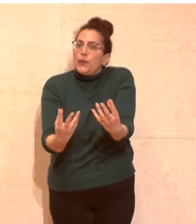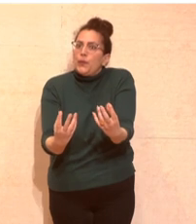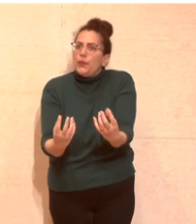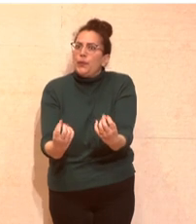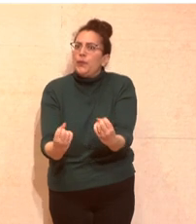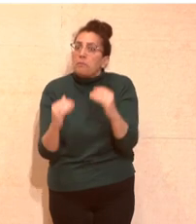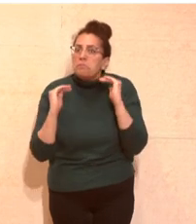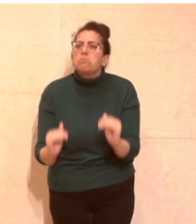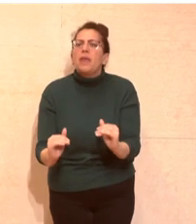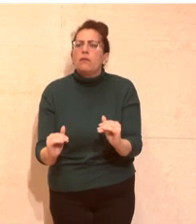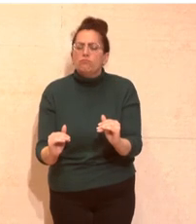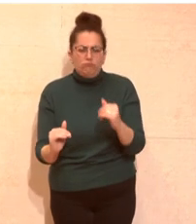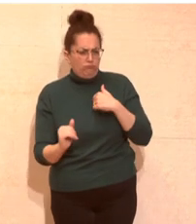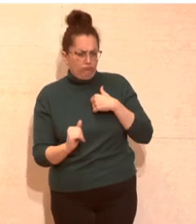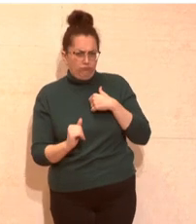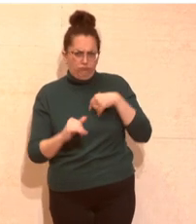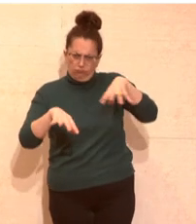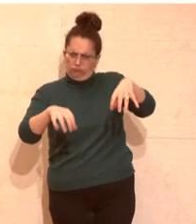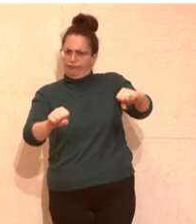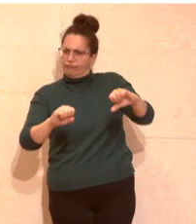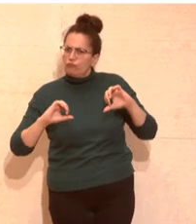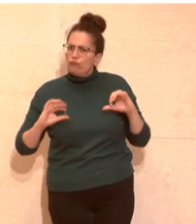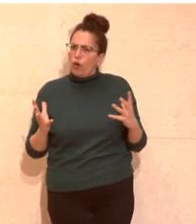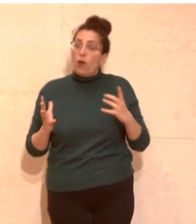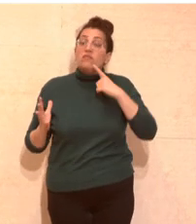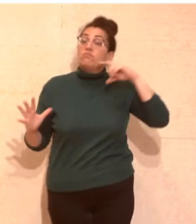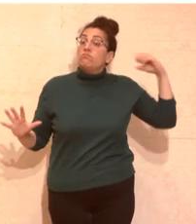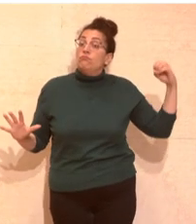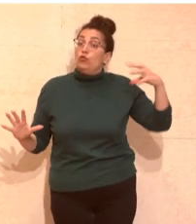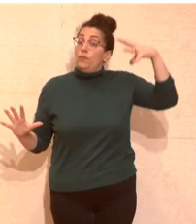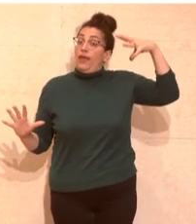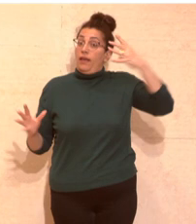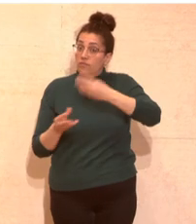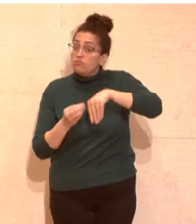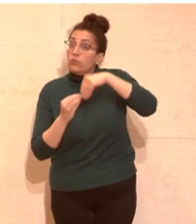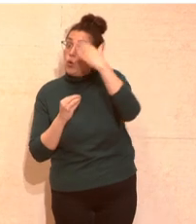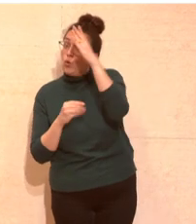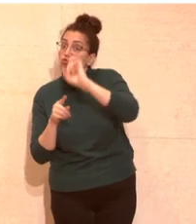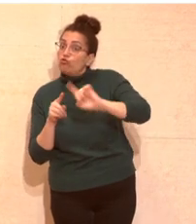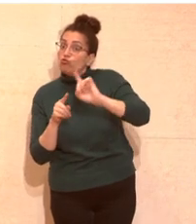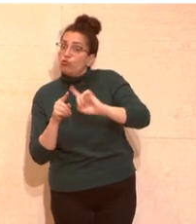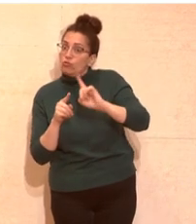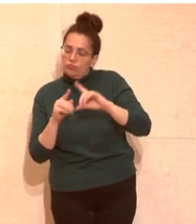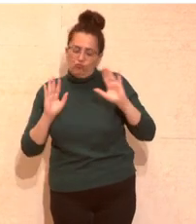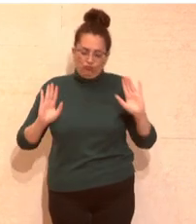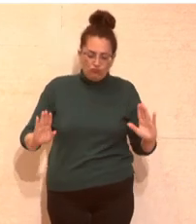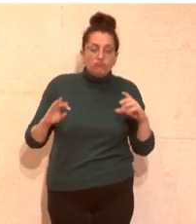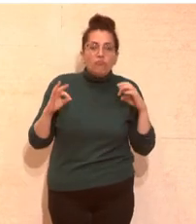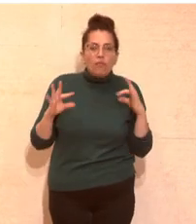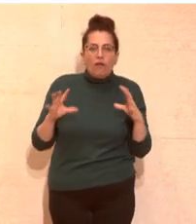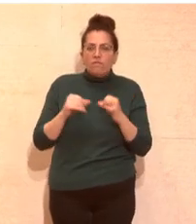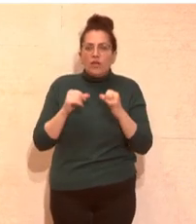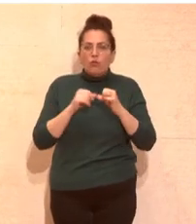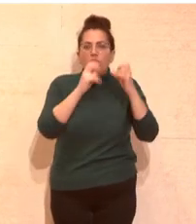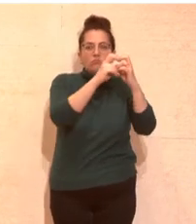pas que. Et là, c'est là qu'on a continué des expériences d'isolement temporel, notamment dans des grottes avec